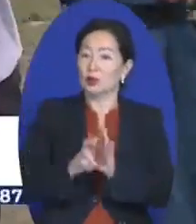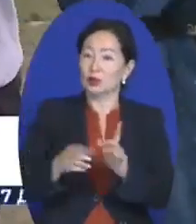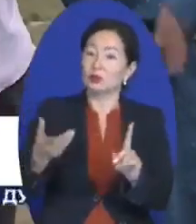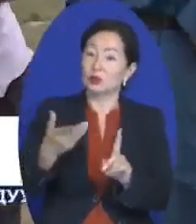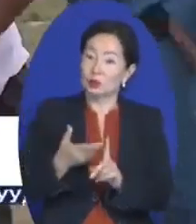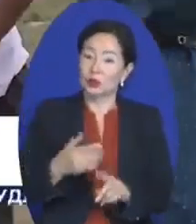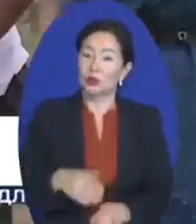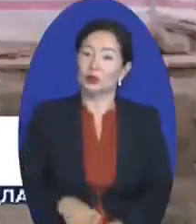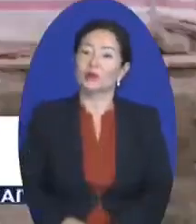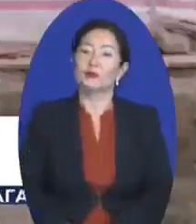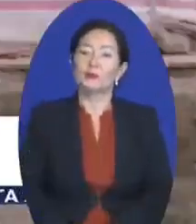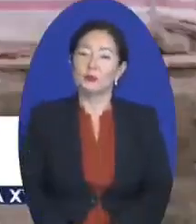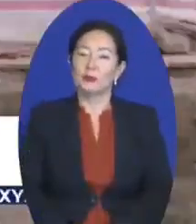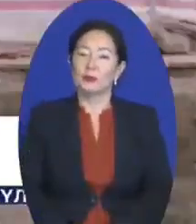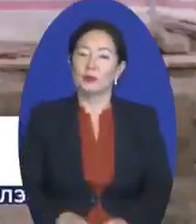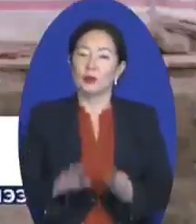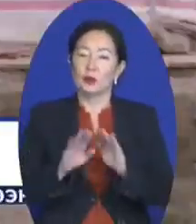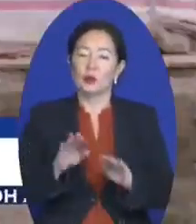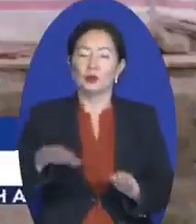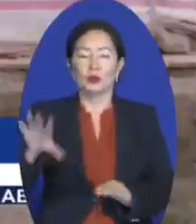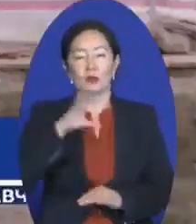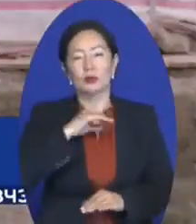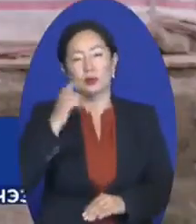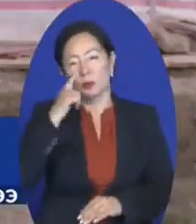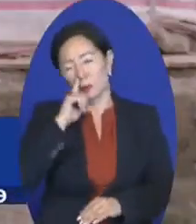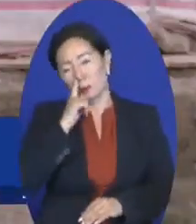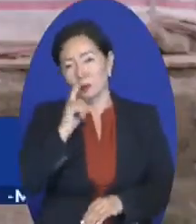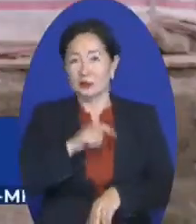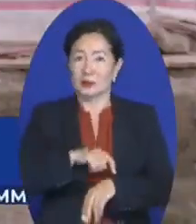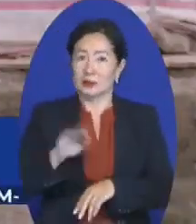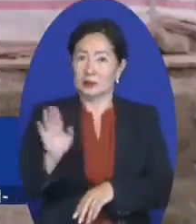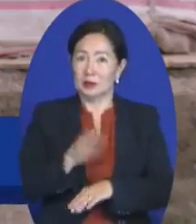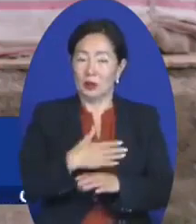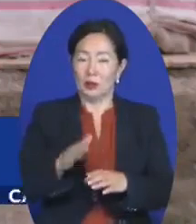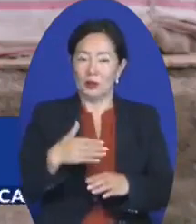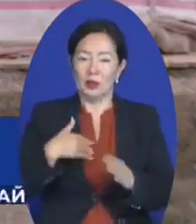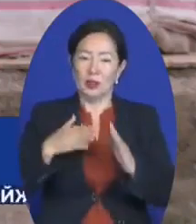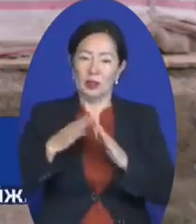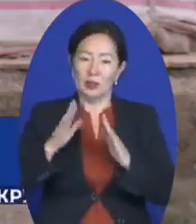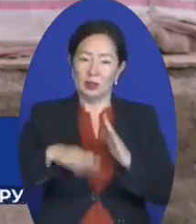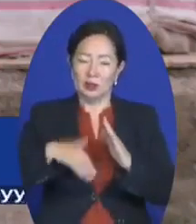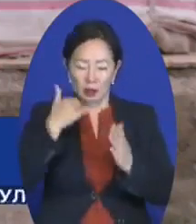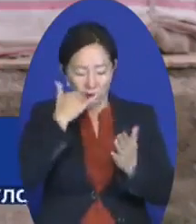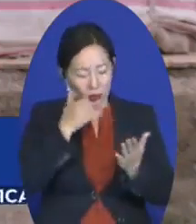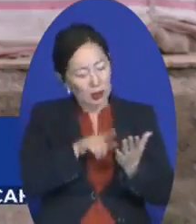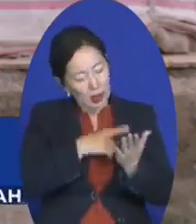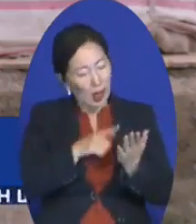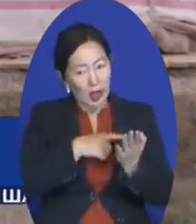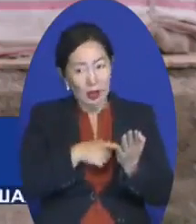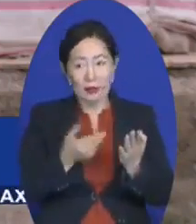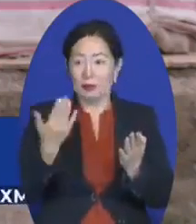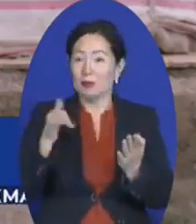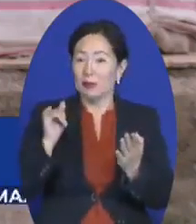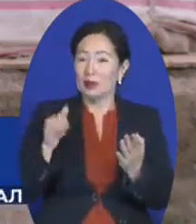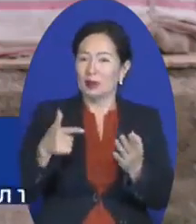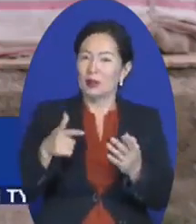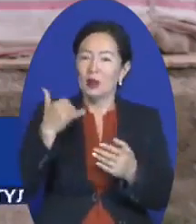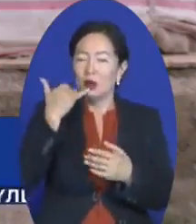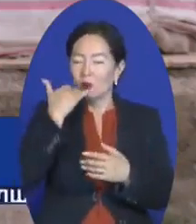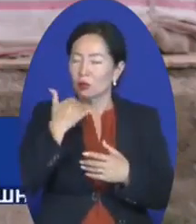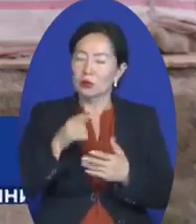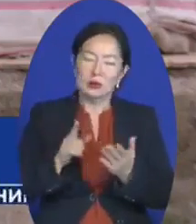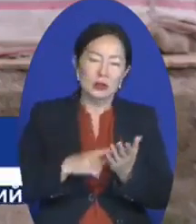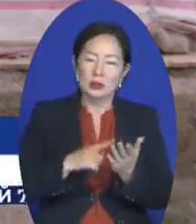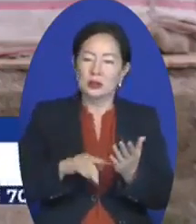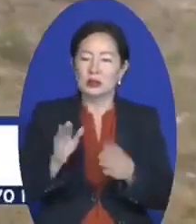олгосон. Хүүхдүүдэд уйдах цаг өгдөггүй, бас ингээд одоо бид нар чинь гэртээ байвал утсаа оролттой л өдөр чимээ таардаг шүү дээ. Ерөөсөө утсаа оролттой